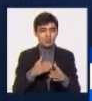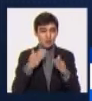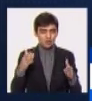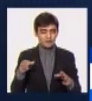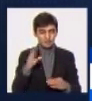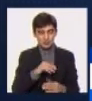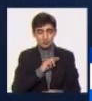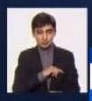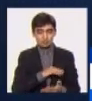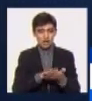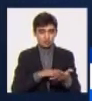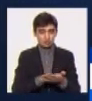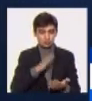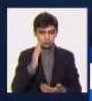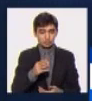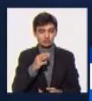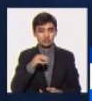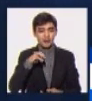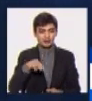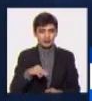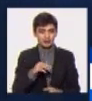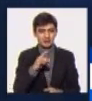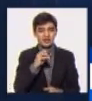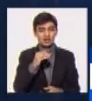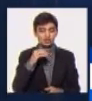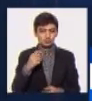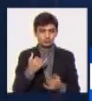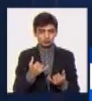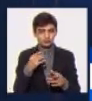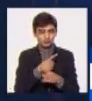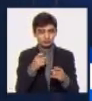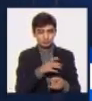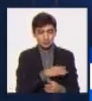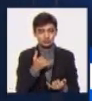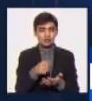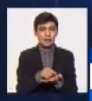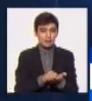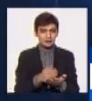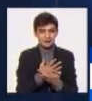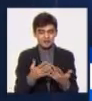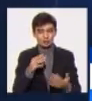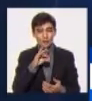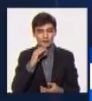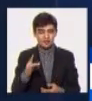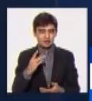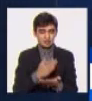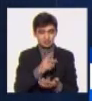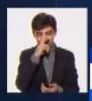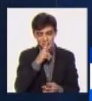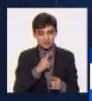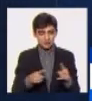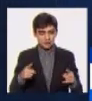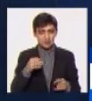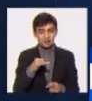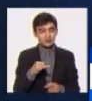поставщики будут работать в штатном режиме, добавили в ведомстве. На сегодня в мегаполисе имеется запас продовольственных товаров на 2 месяца.